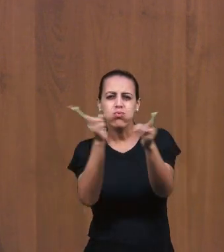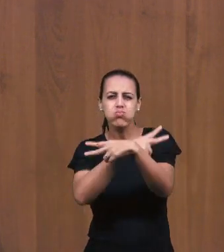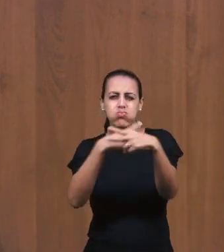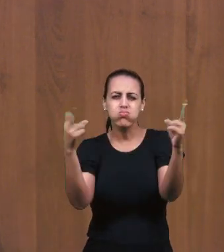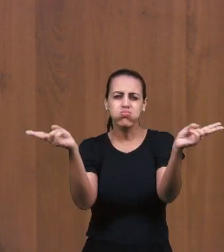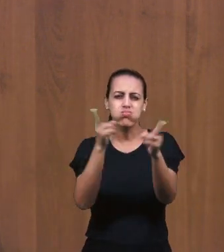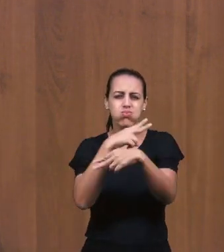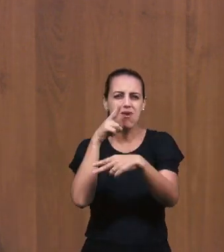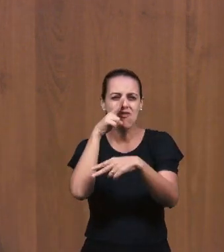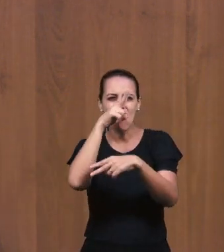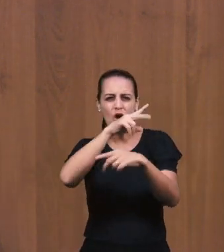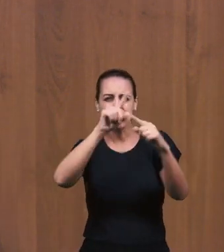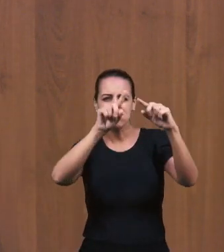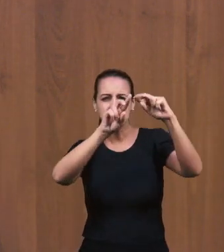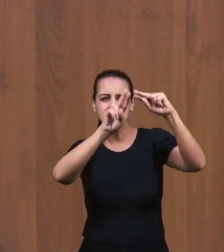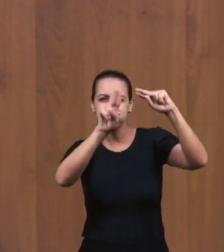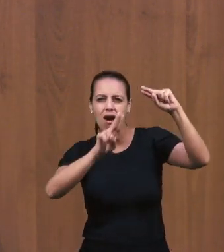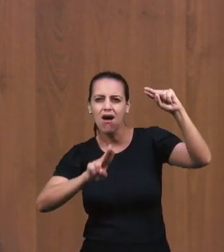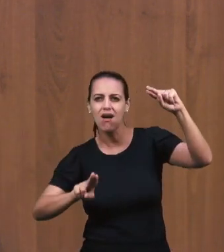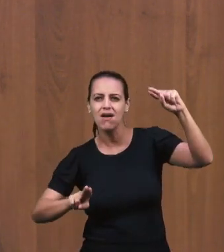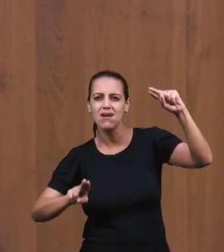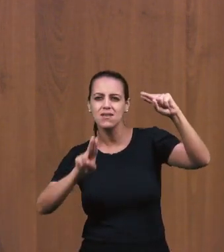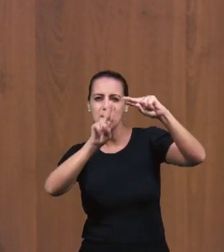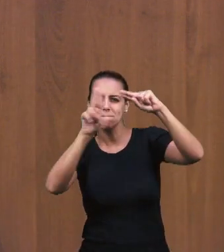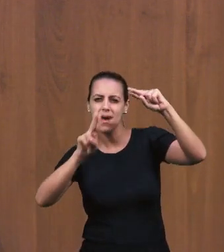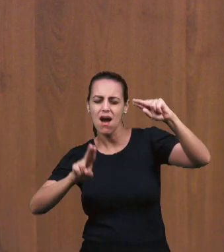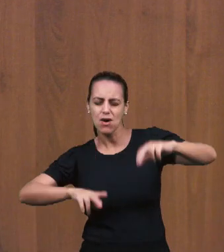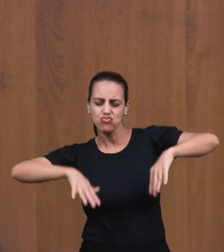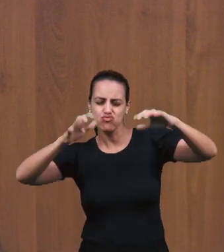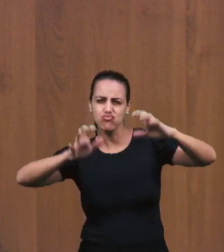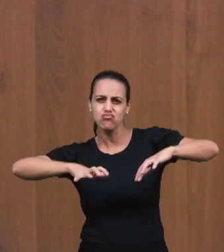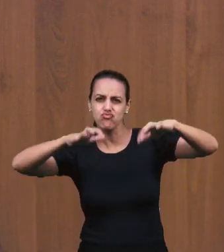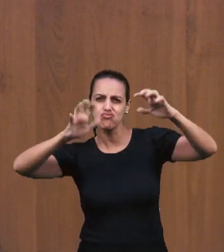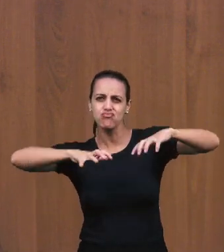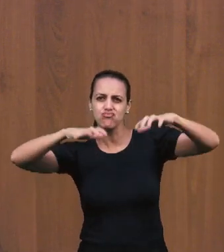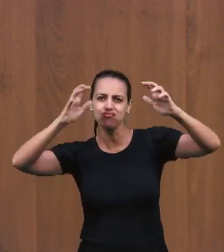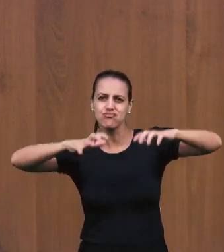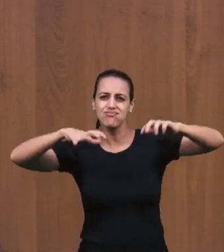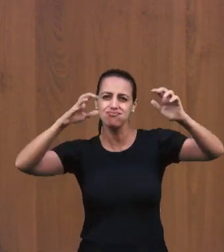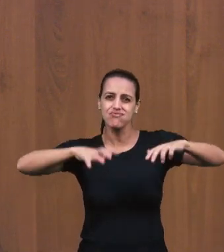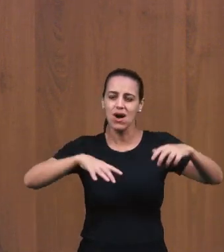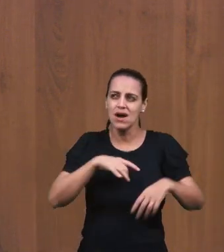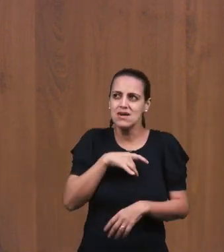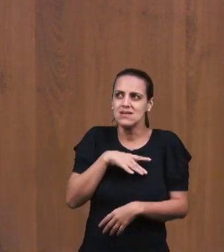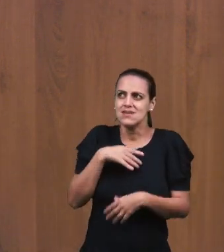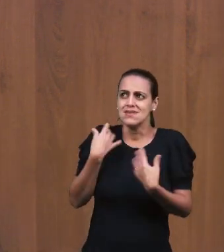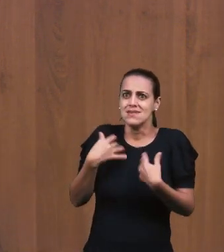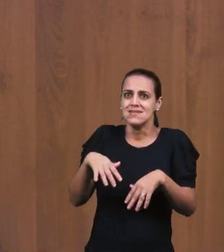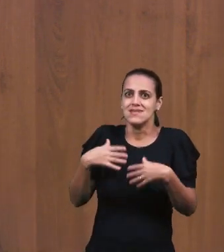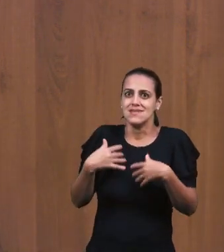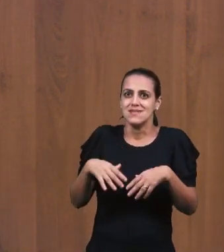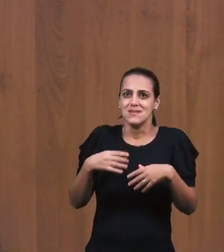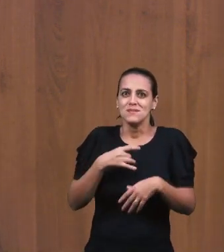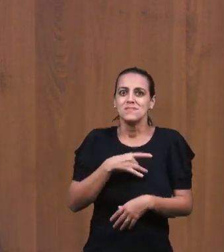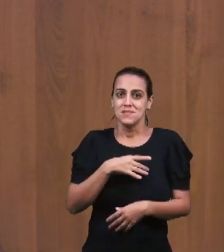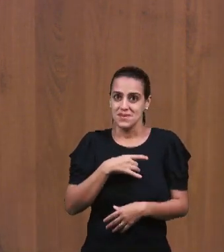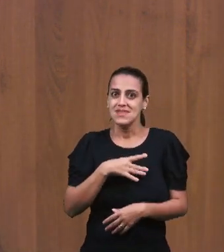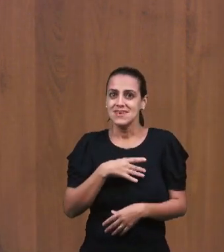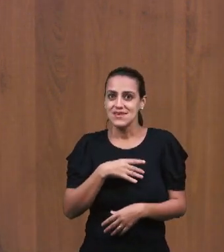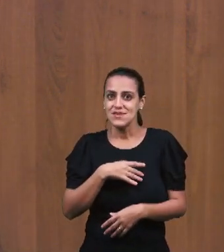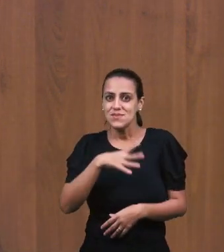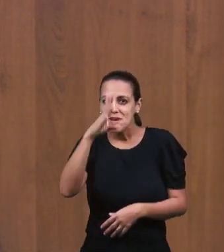grands vents avec des éclairs, des coups de tonnerre, beaucoup de pluie. Il fait peur juste de